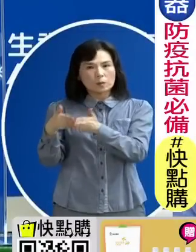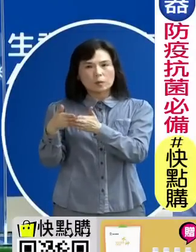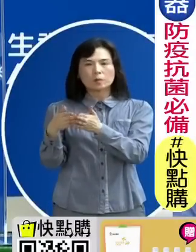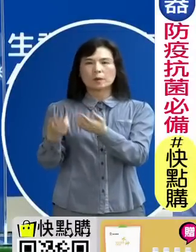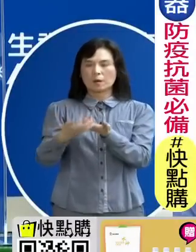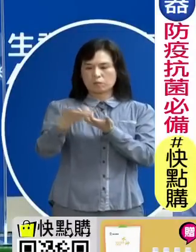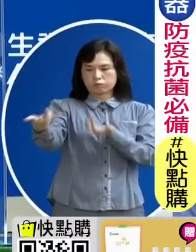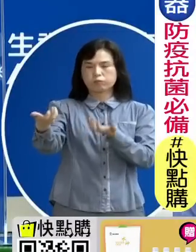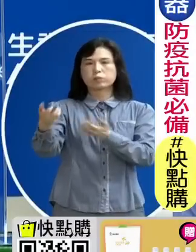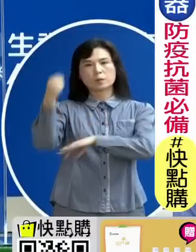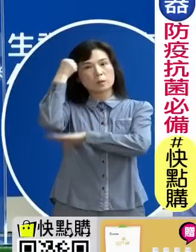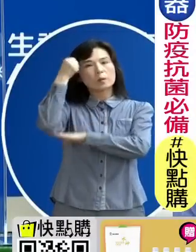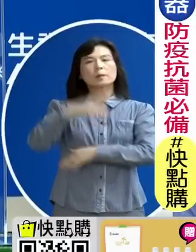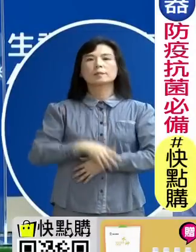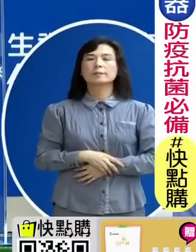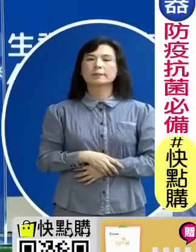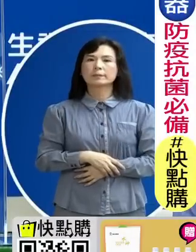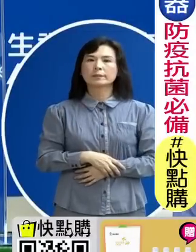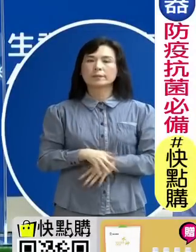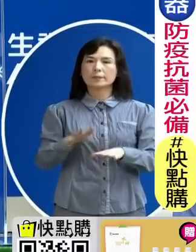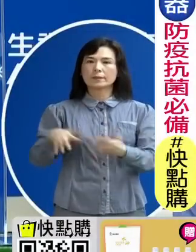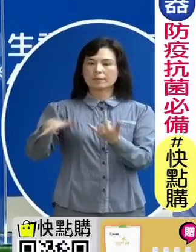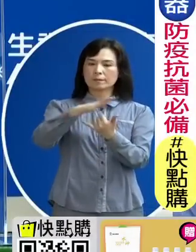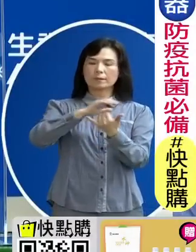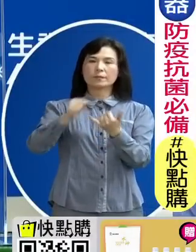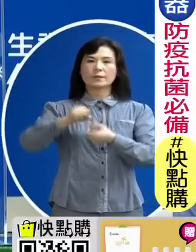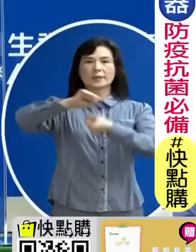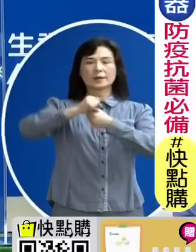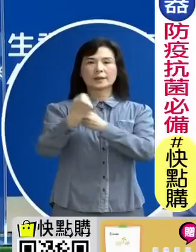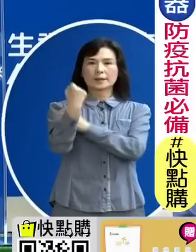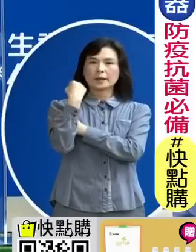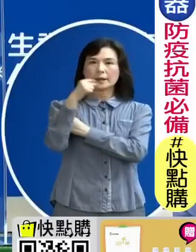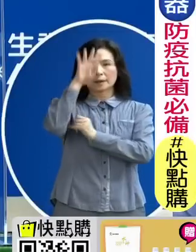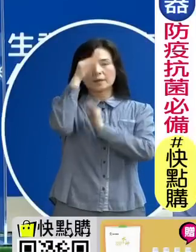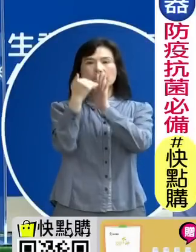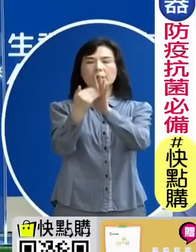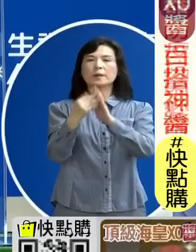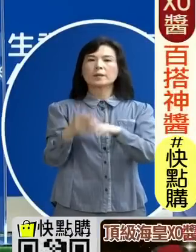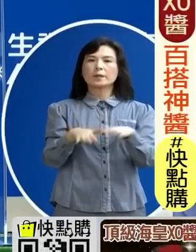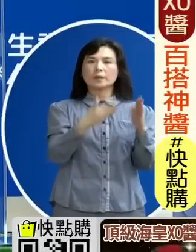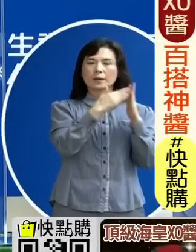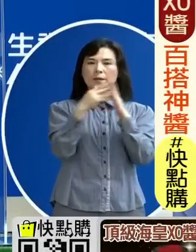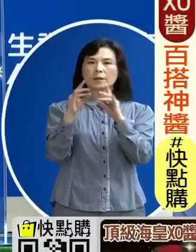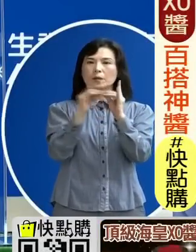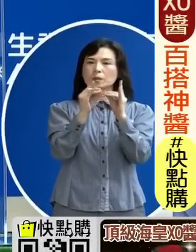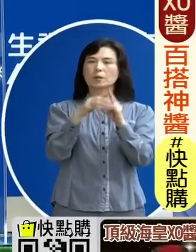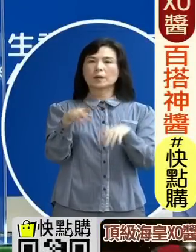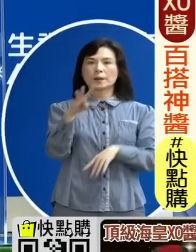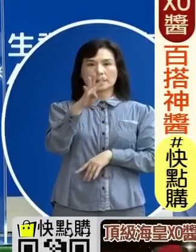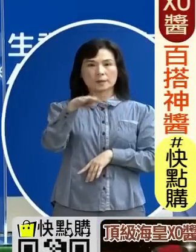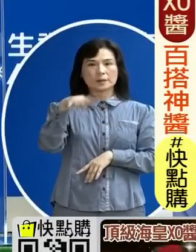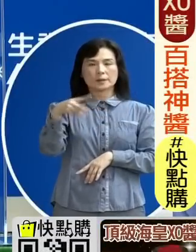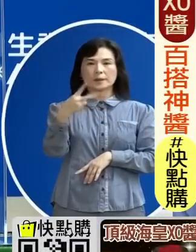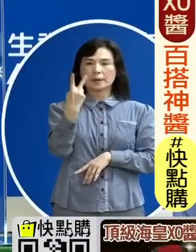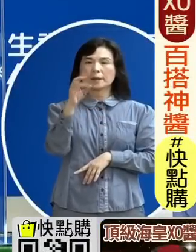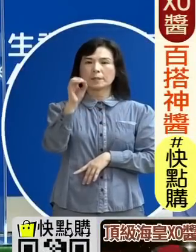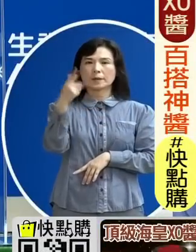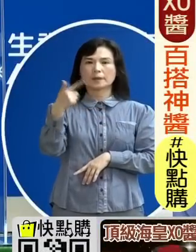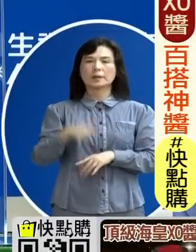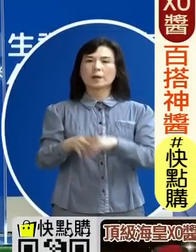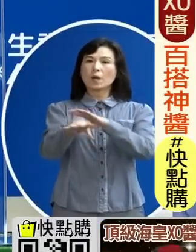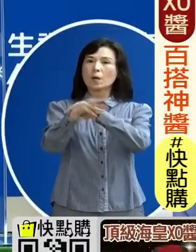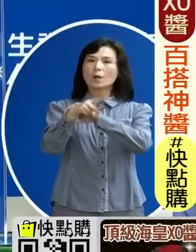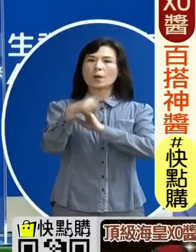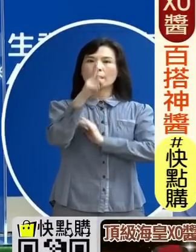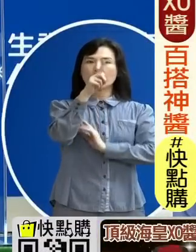情，拿到标案就搬走了，一借口一堆，搬家、电话线有问题 什么的，对， 别人都没问题，就你家问题最多。一